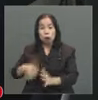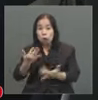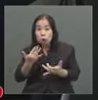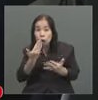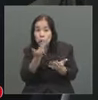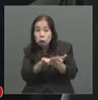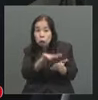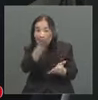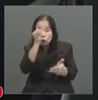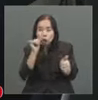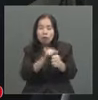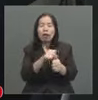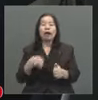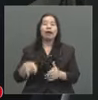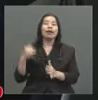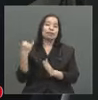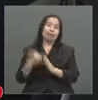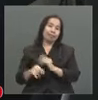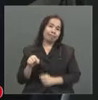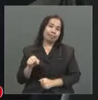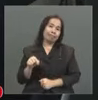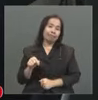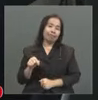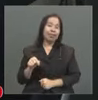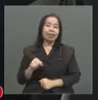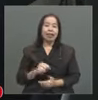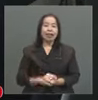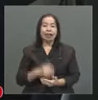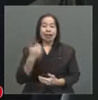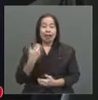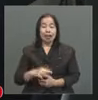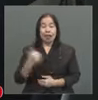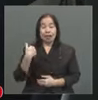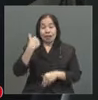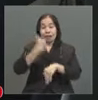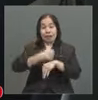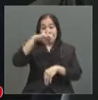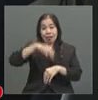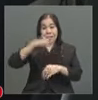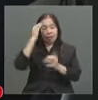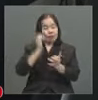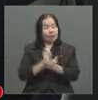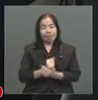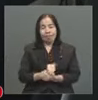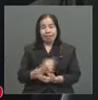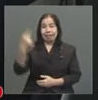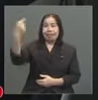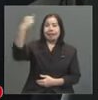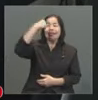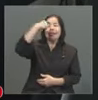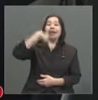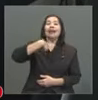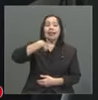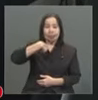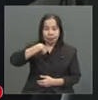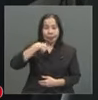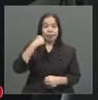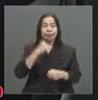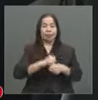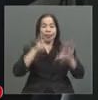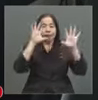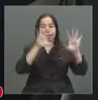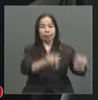ความผิดรุนแรงนะครับท่านการแห่งชาติได้สั่งการไปยังพนักงานสอบสวนให้ดำเนินคดี